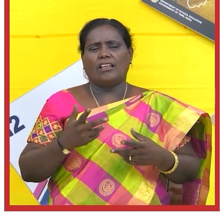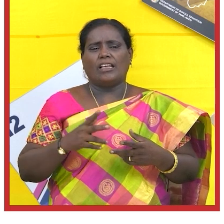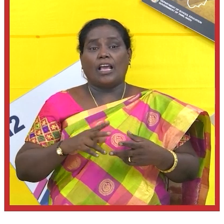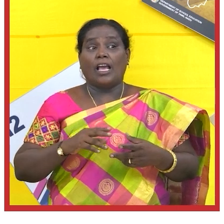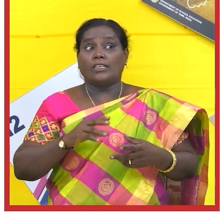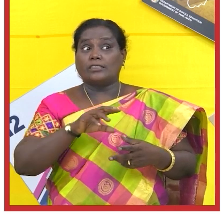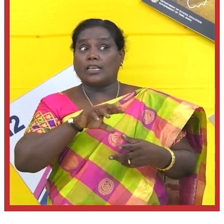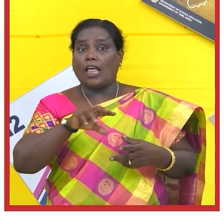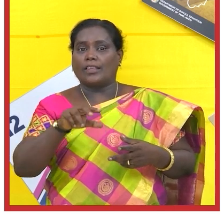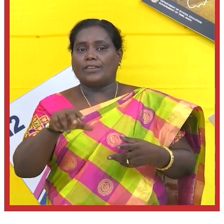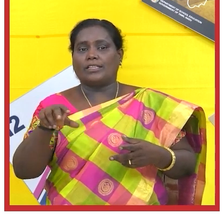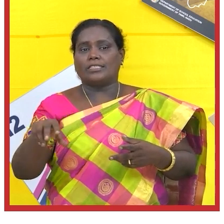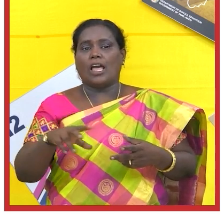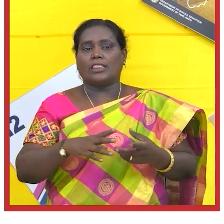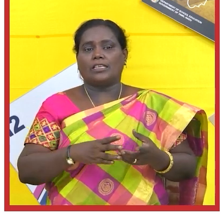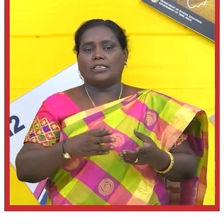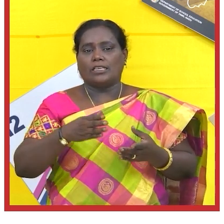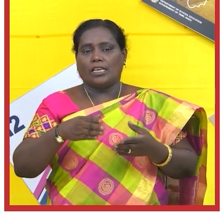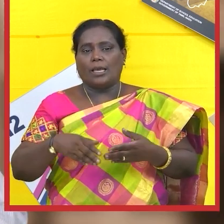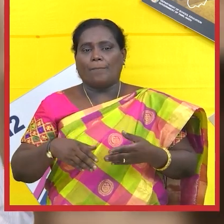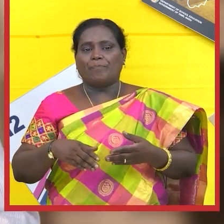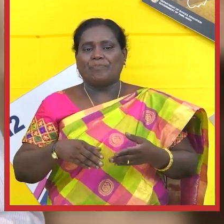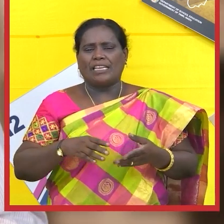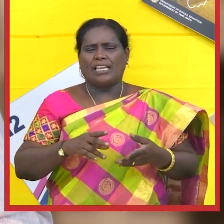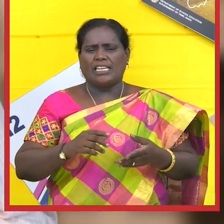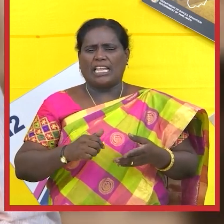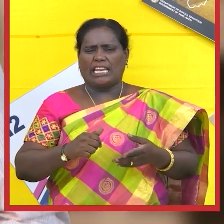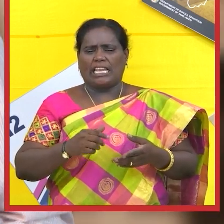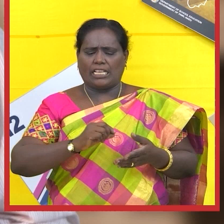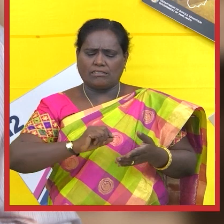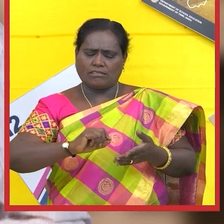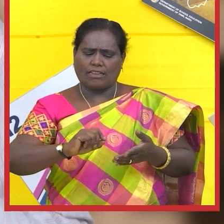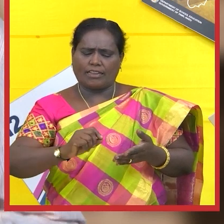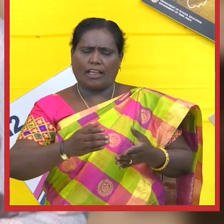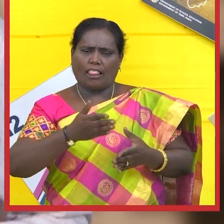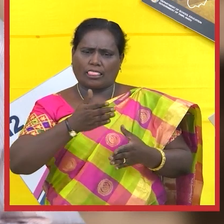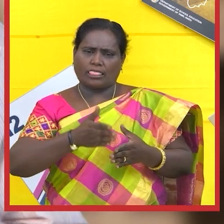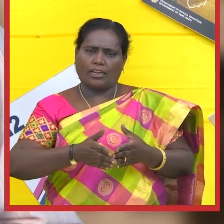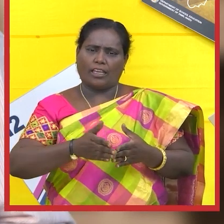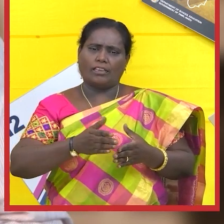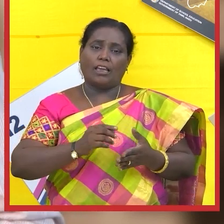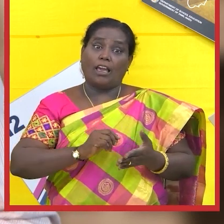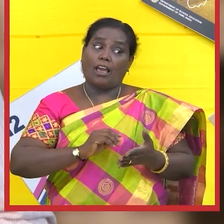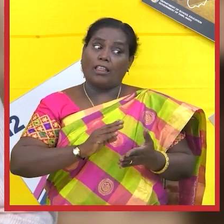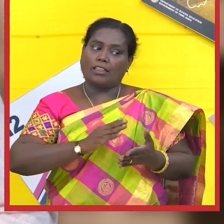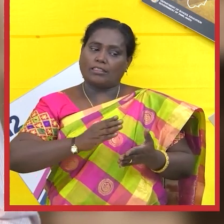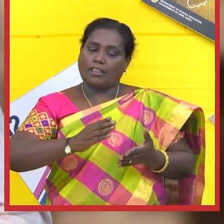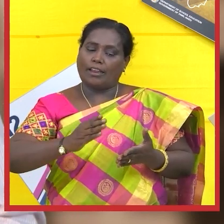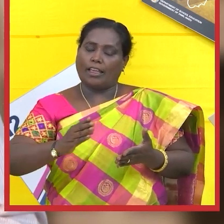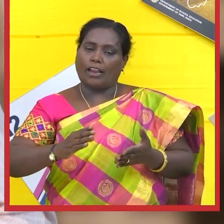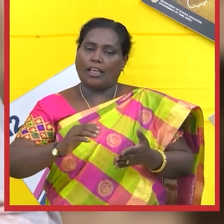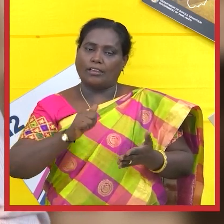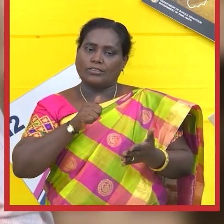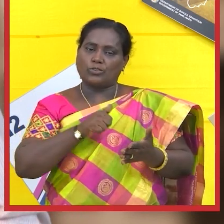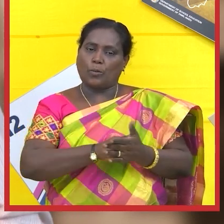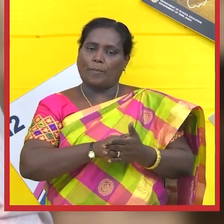விட்டு ஜாதியை திருமணம் செய்து கொள்வது அதுக்கு நிறைய சட்டங்கள் தடையாக இருந்தன அந்த தடைகளையெல்லாம் நீதிக்கட்சி